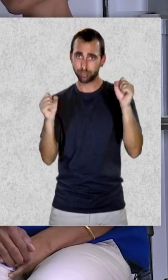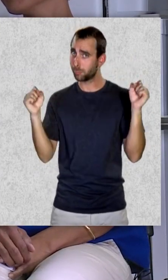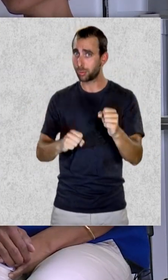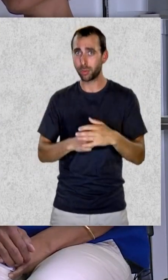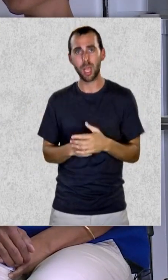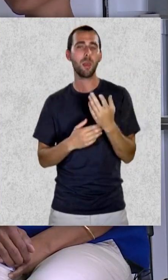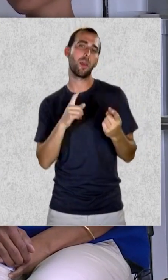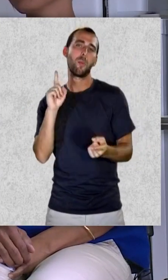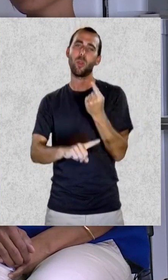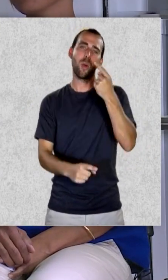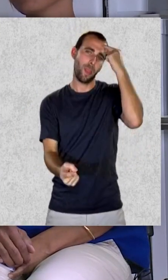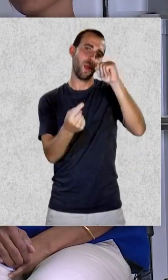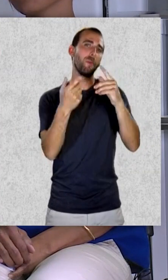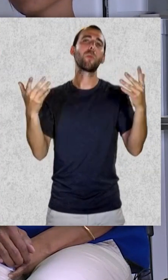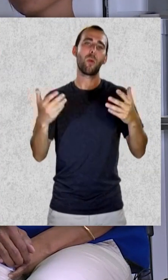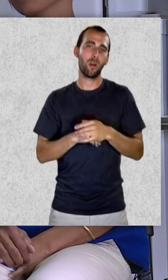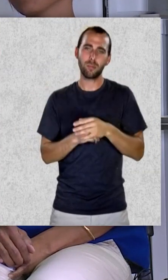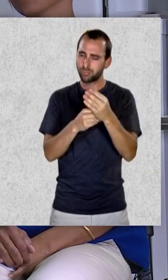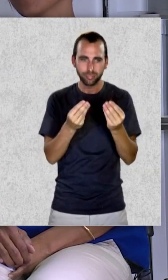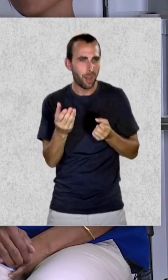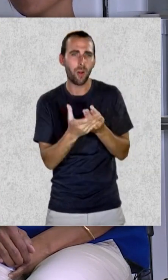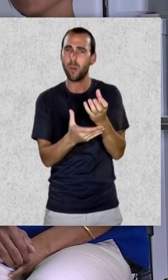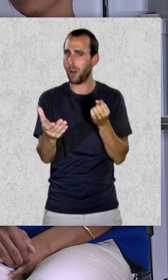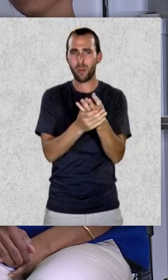pour sensibiliser les